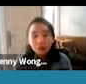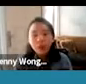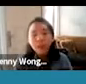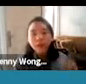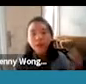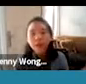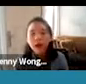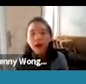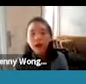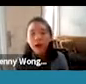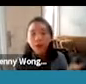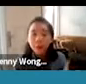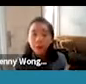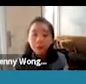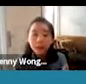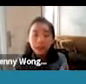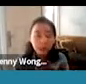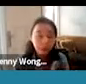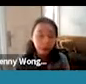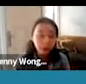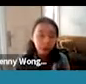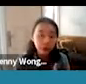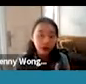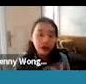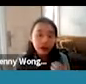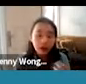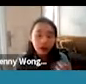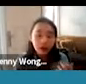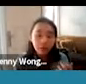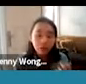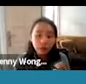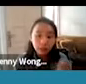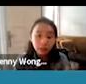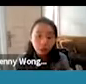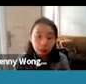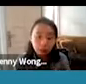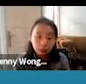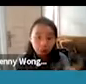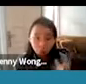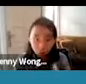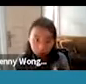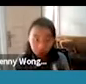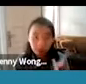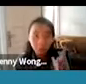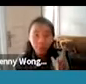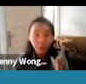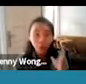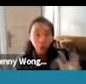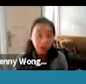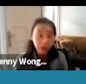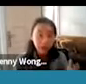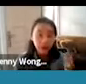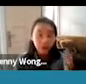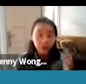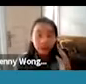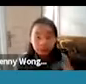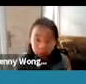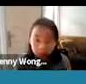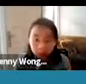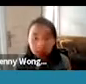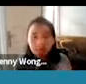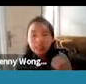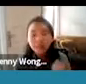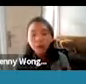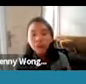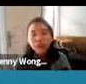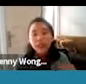sekali karena greenwashing tentunya tidak hanya akan berdampak tidak terpenuhinya Om sustainable construction and production dalam point 12am